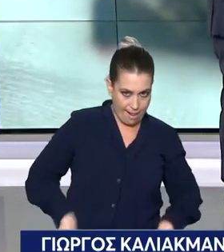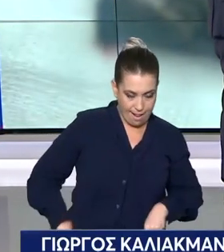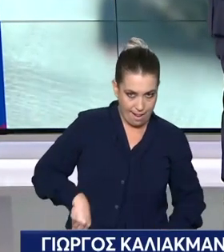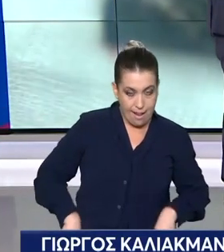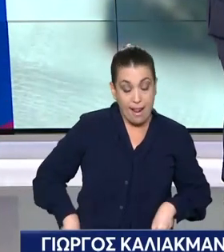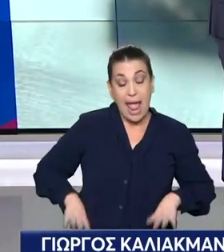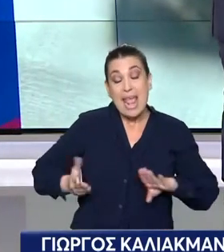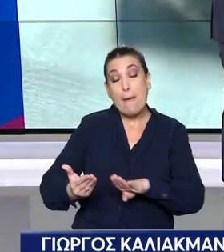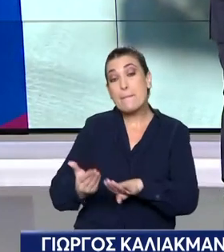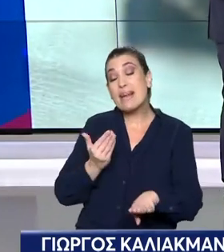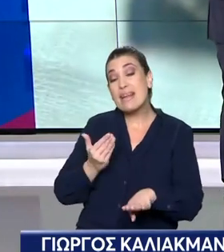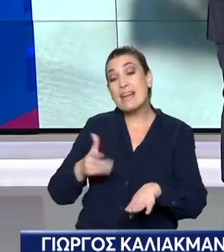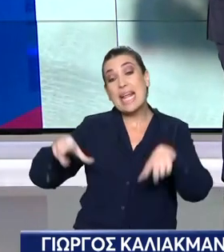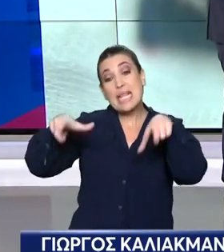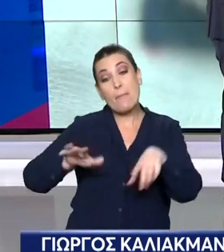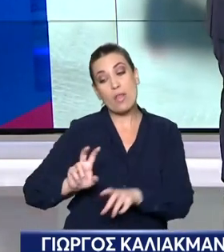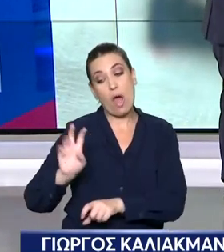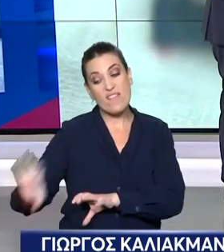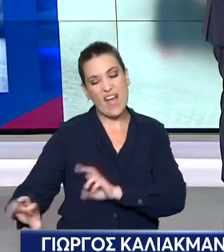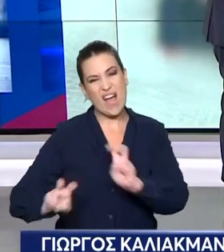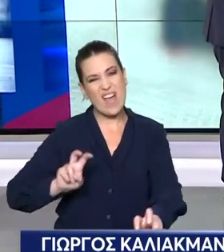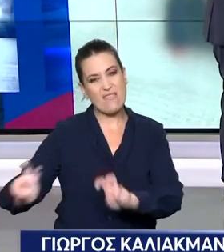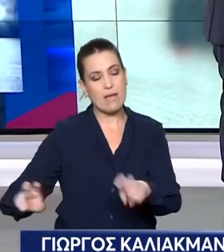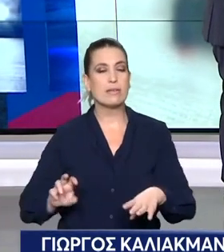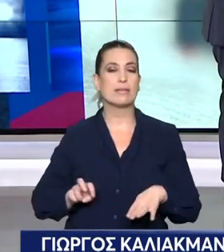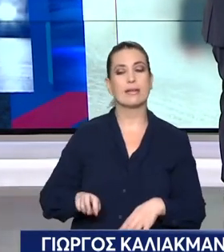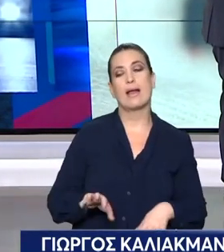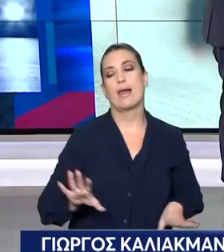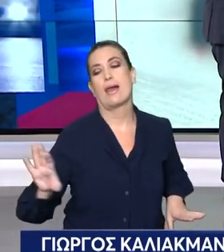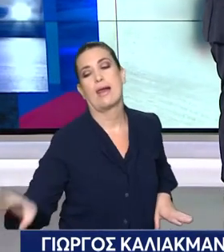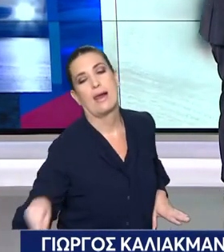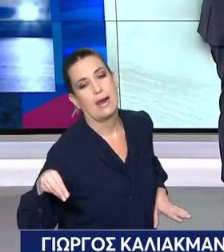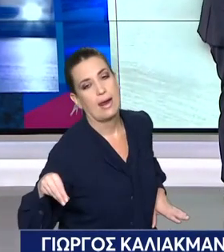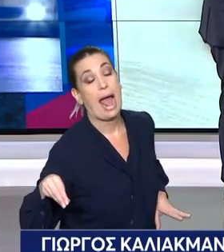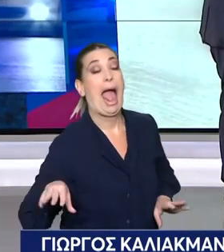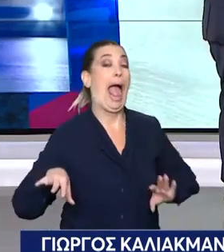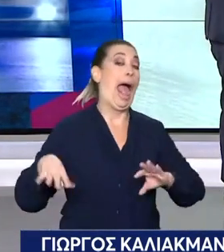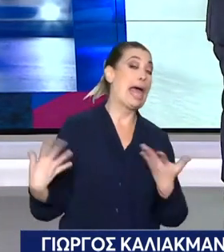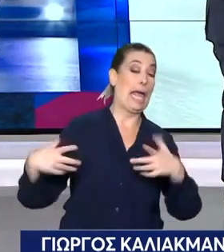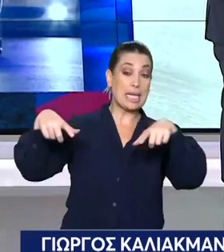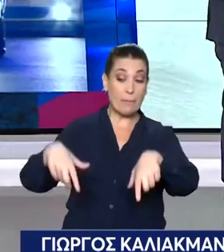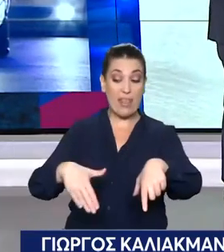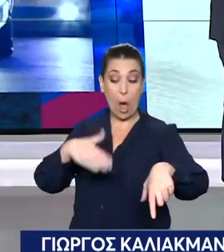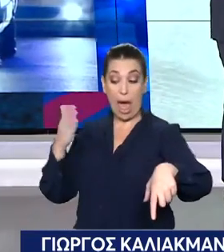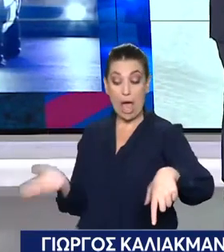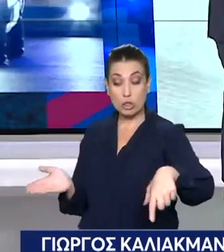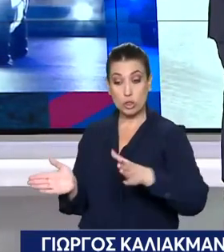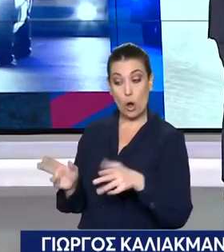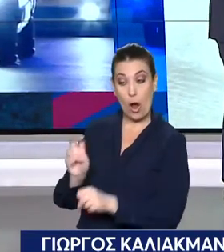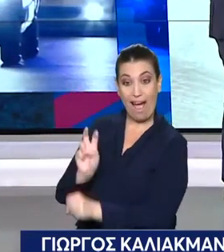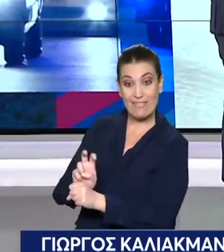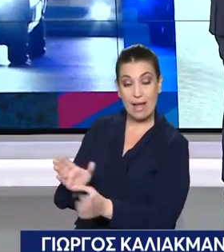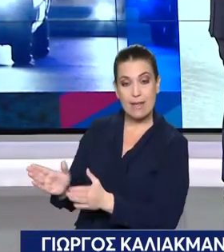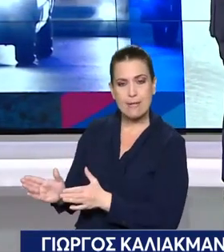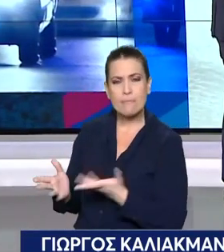γιατί παντού πάει το μυαλό μου. Τα πήραν από μέσα ή τα πήραν μετά αφού βγήκαν έξω, γιατί σας είπα ότι βγήκαν έξω. Κατόπιν η